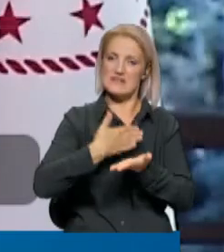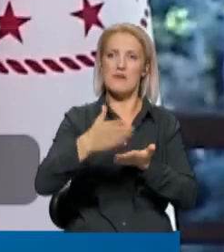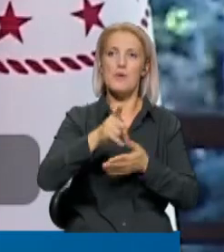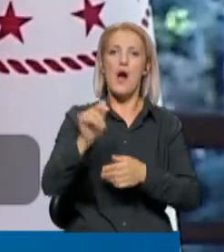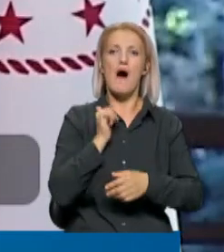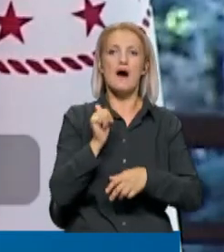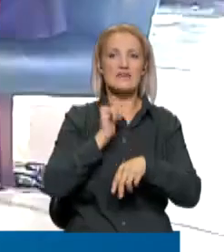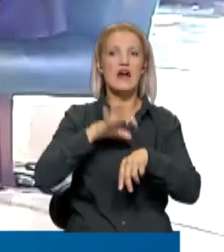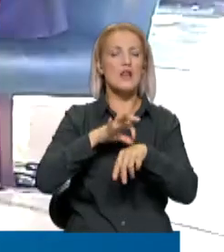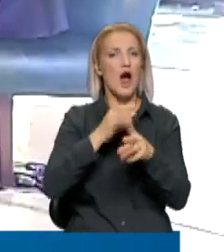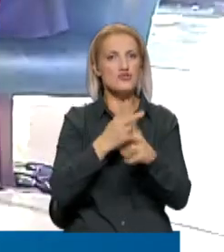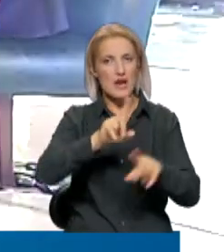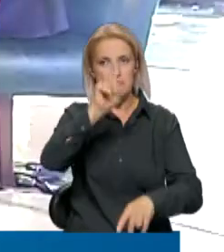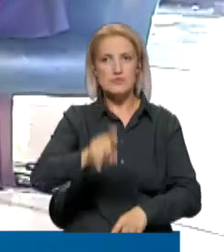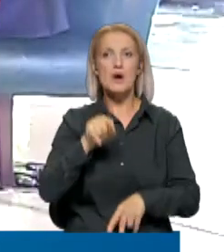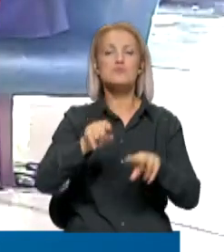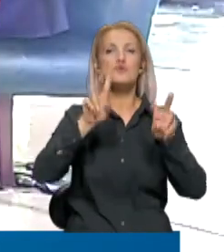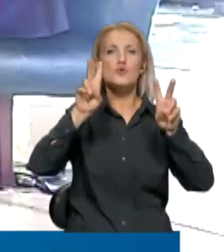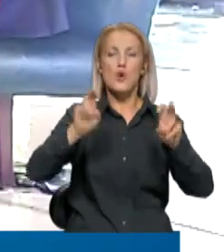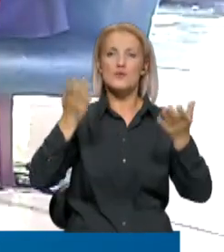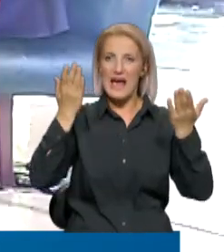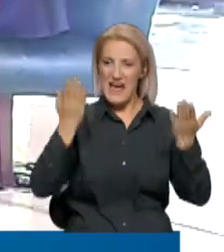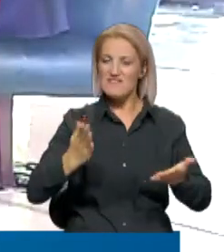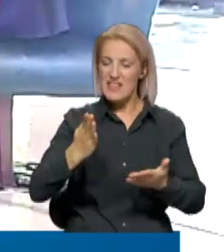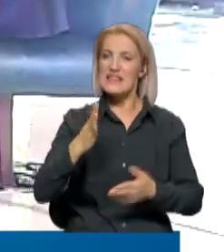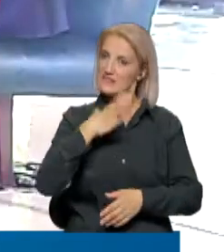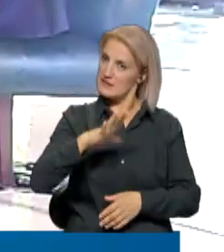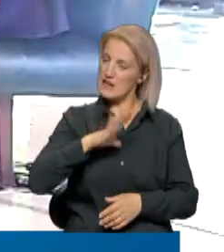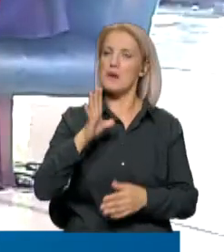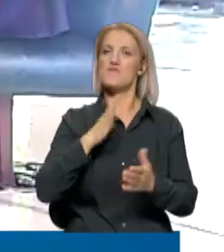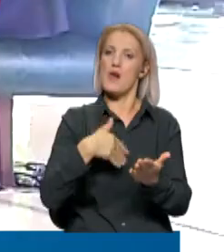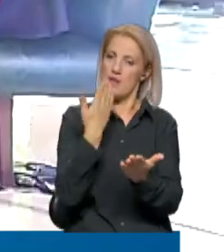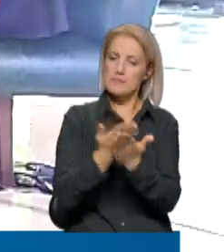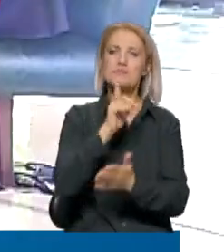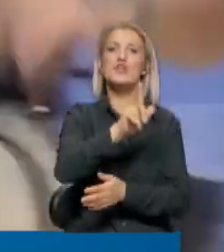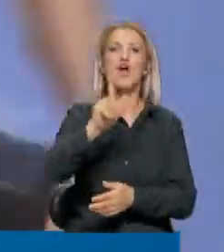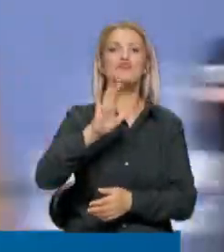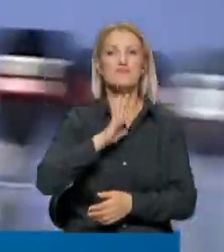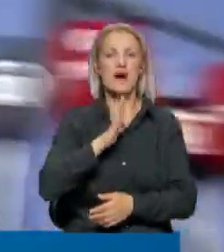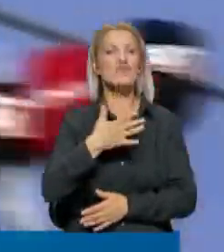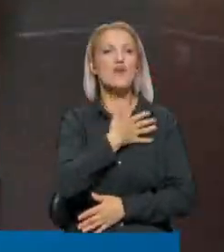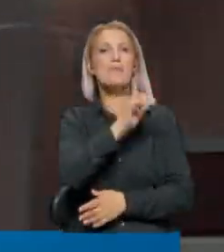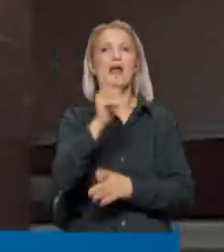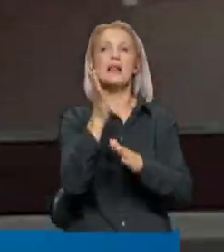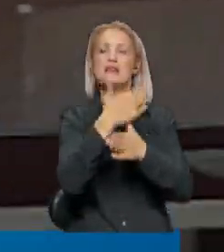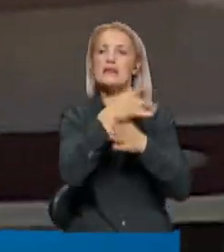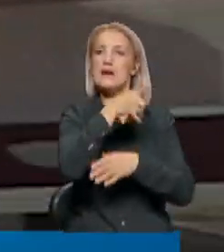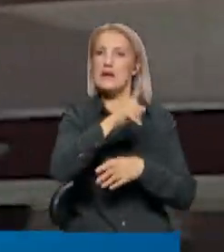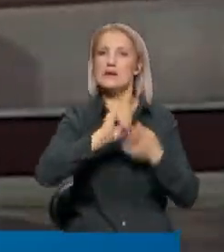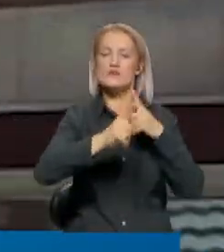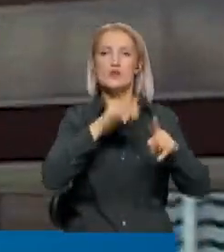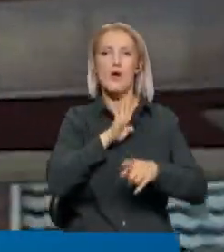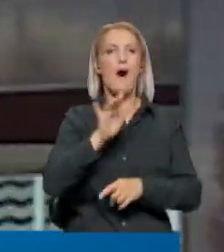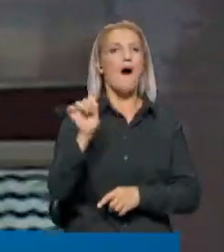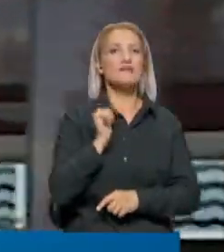Bu askeri hastaneler açılacak mı? İşte bu konuda efendim işte taleplerimiz var, isteklerimiz var, ihtiyaçlarımız var. CHP lideri Kemal Kılıçdaroğlu'nun